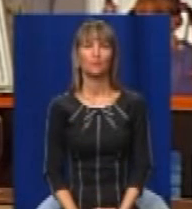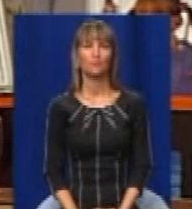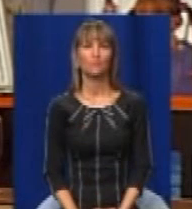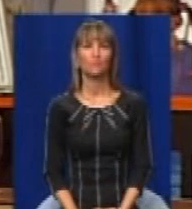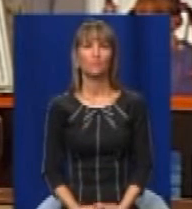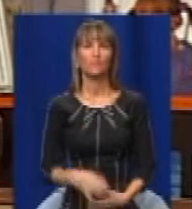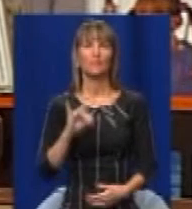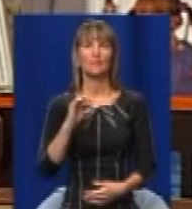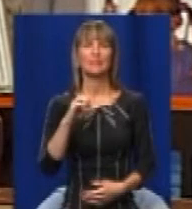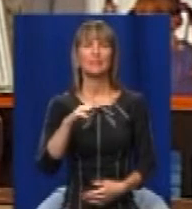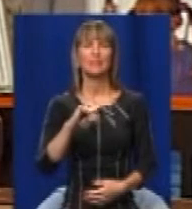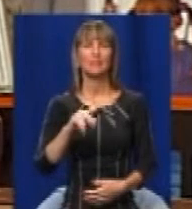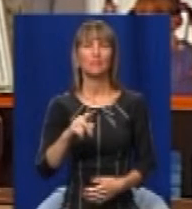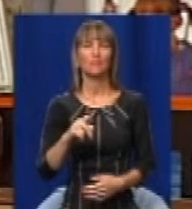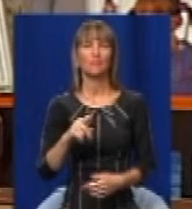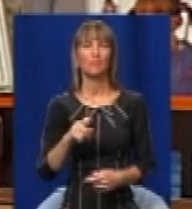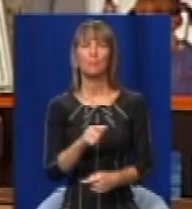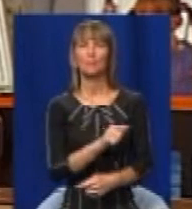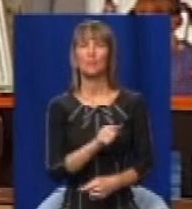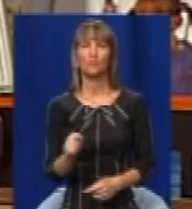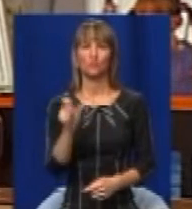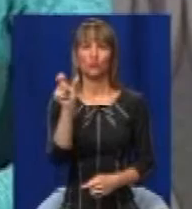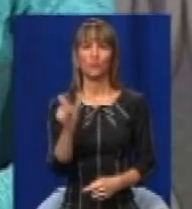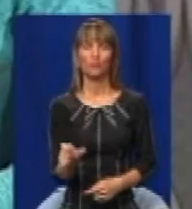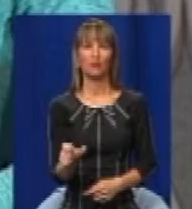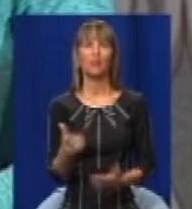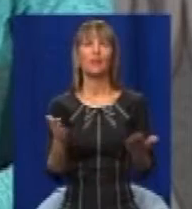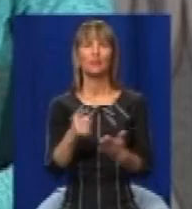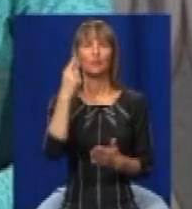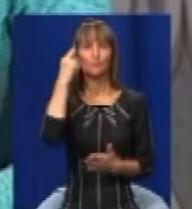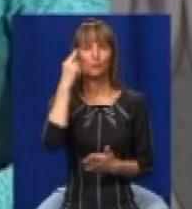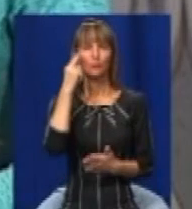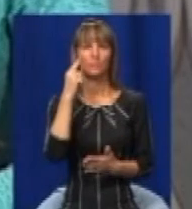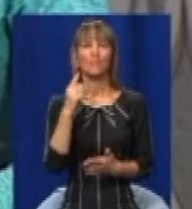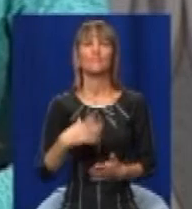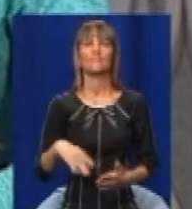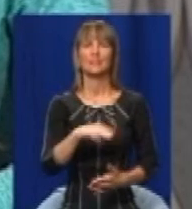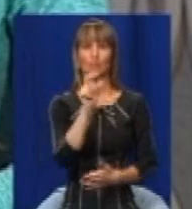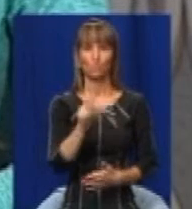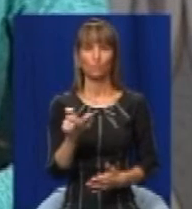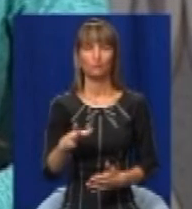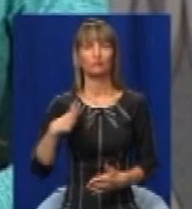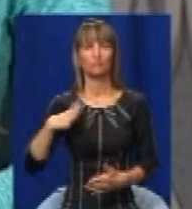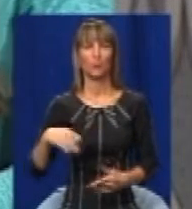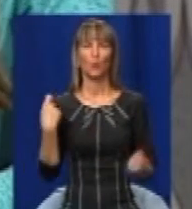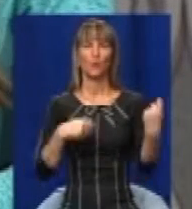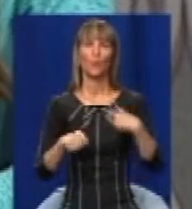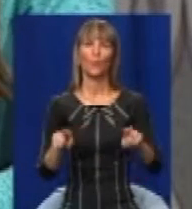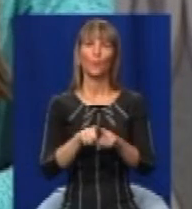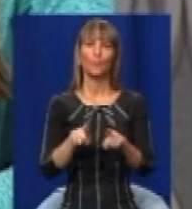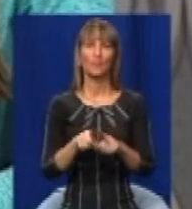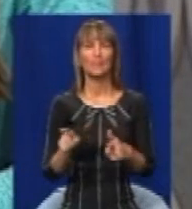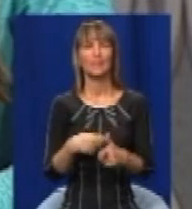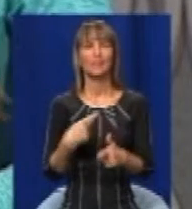І стиль це він підчеркує чоловіка. Як ти думаєш, чи всі люди вони мусять одягатися одинаково,